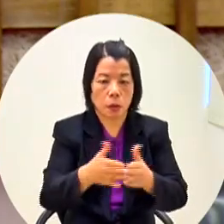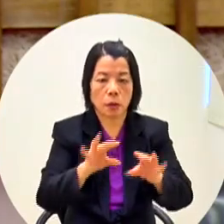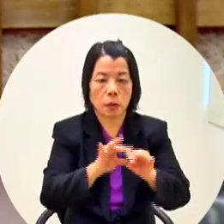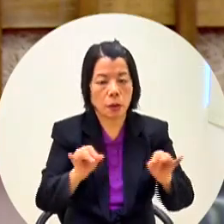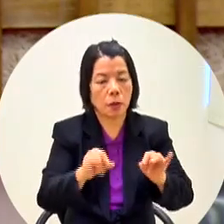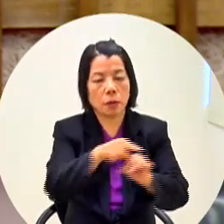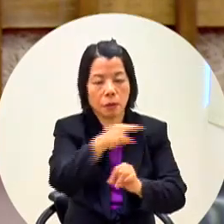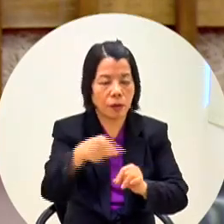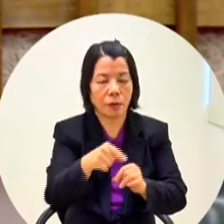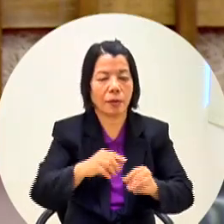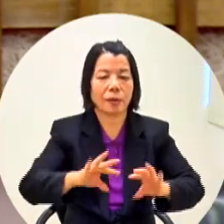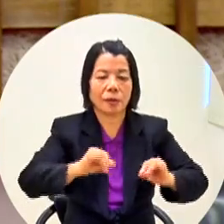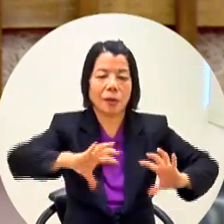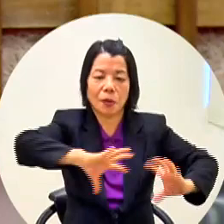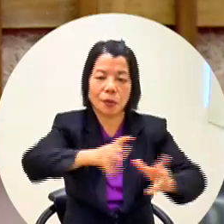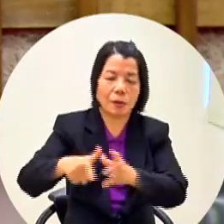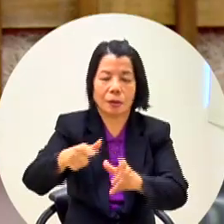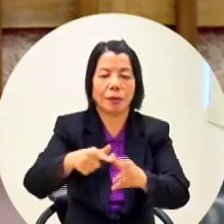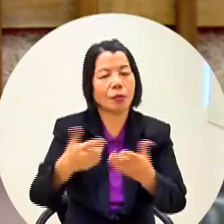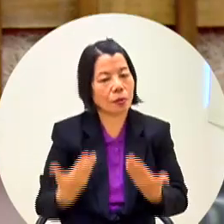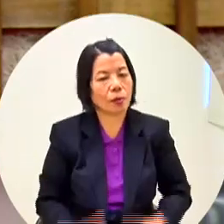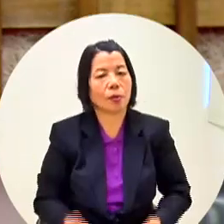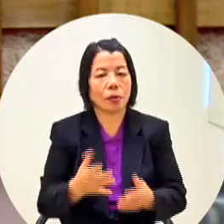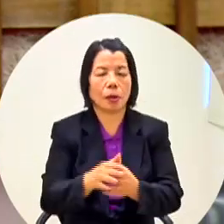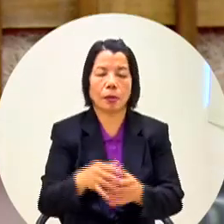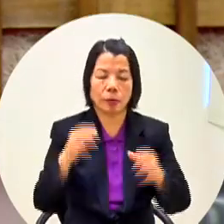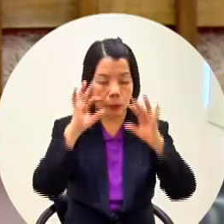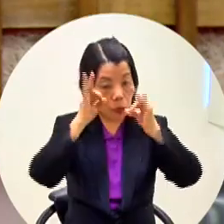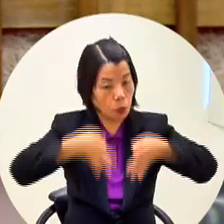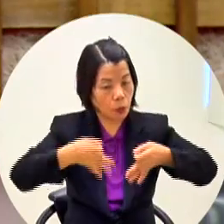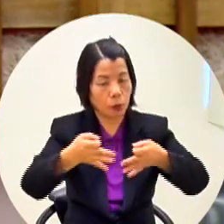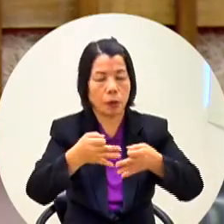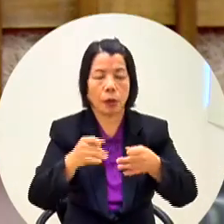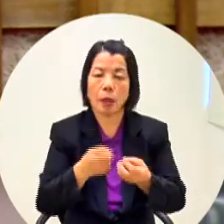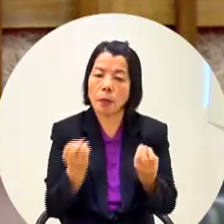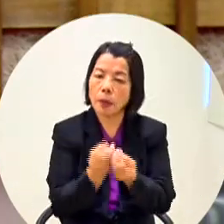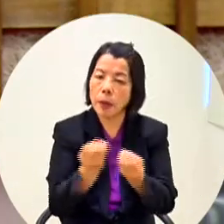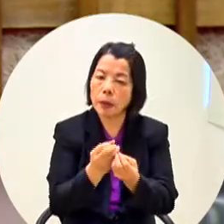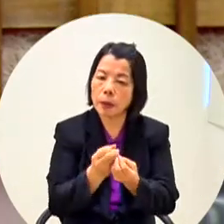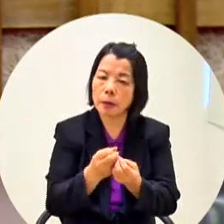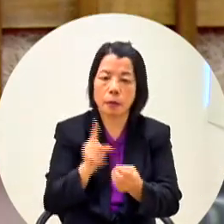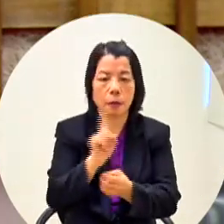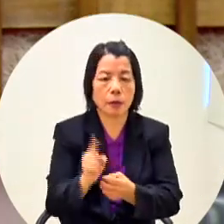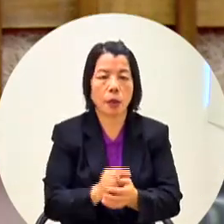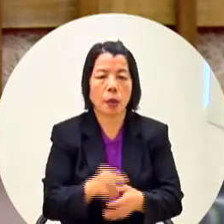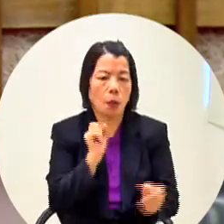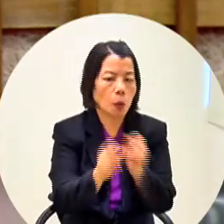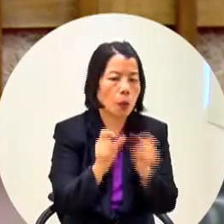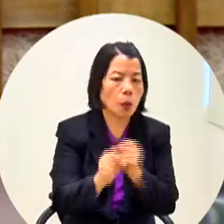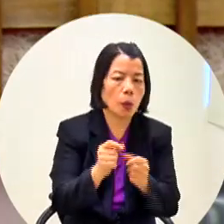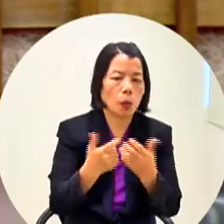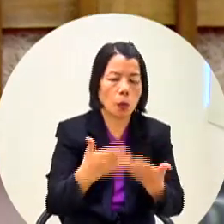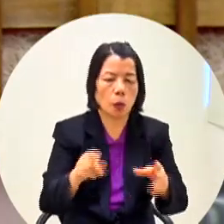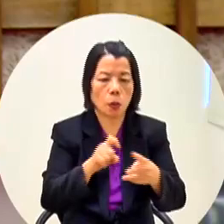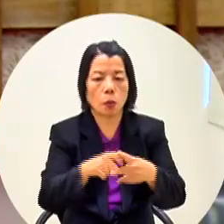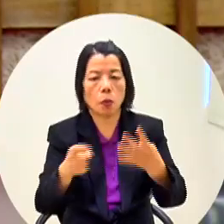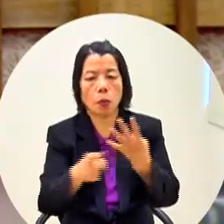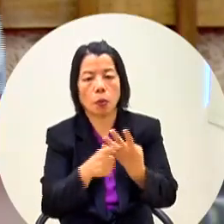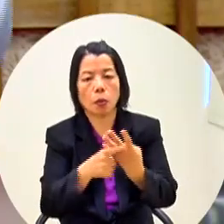息，反而很多反省，我们到底要发展哪些产业，有没有过度消费，有没有过度工业化，